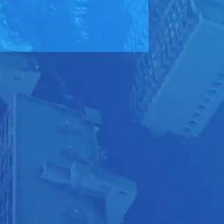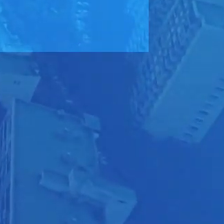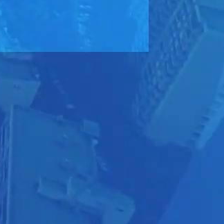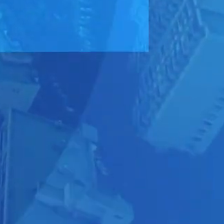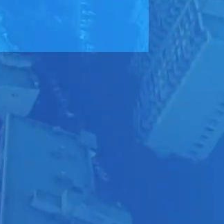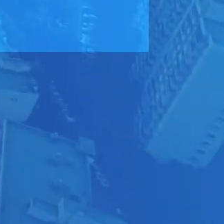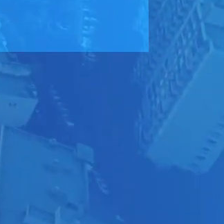마쳤습니다